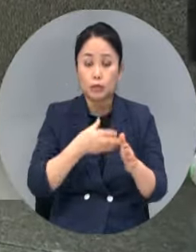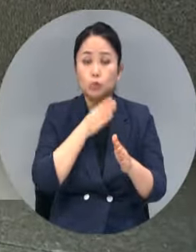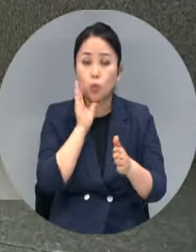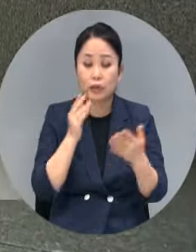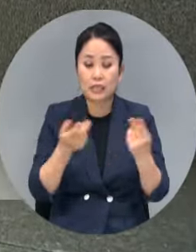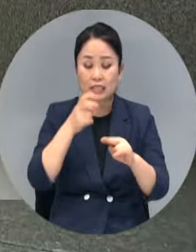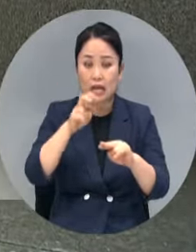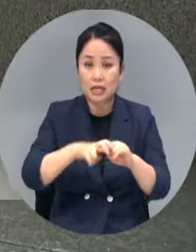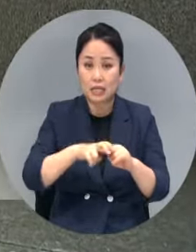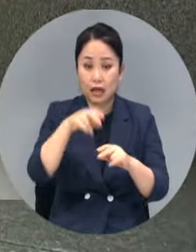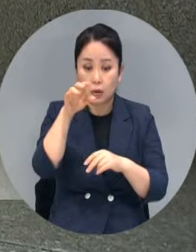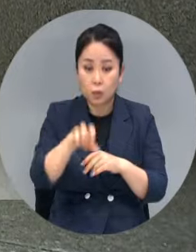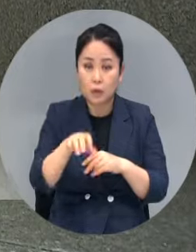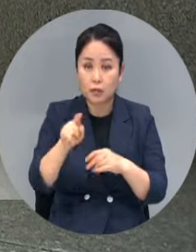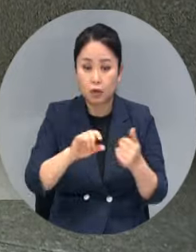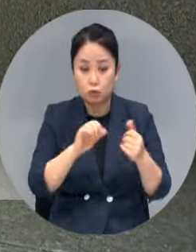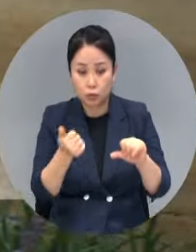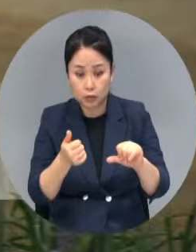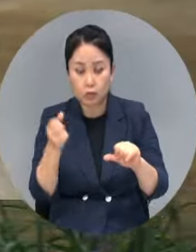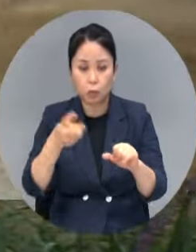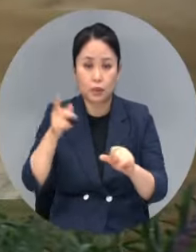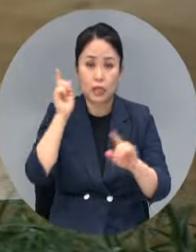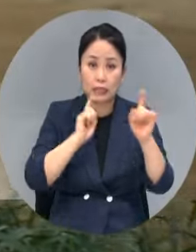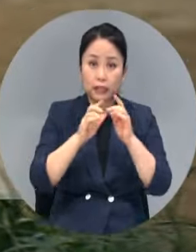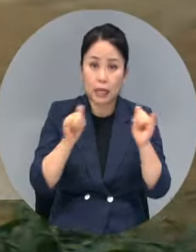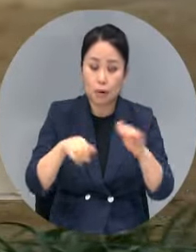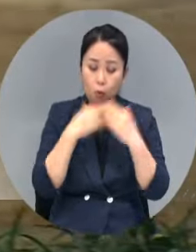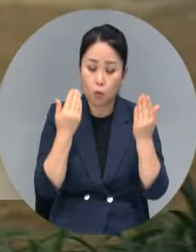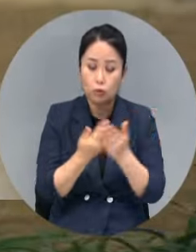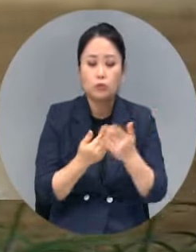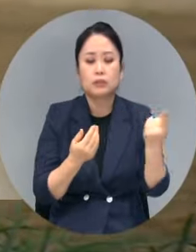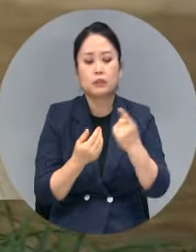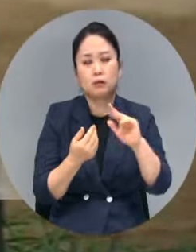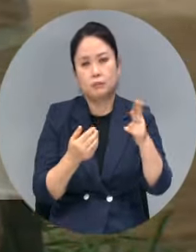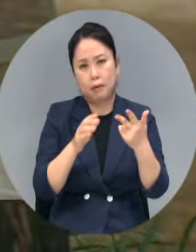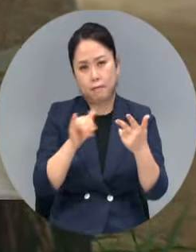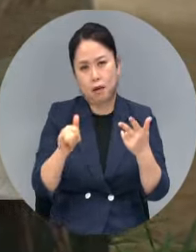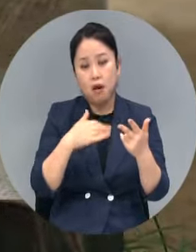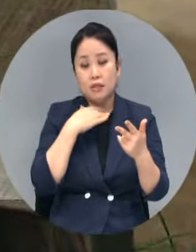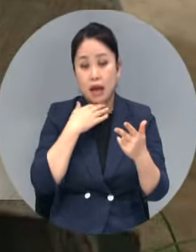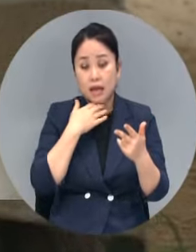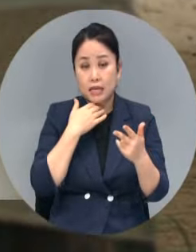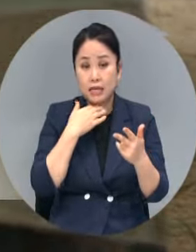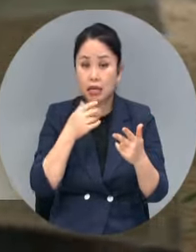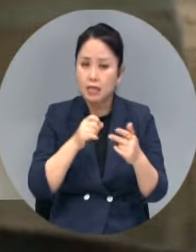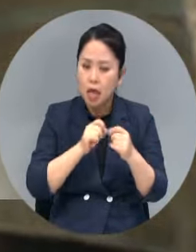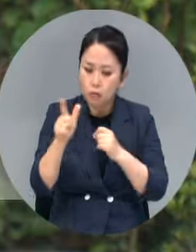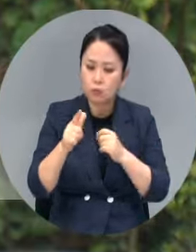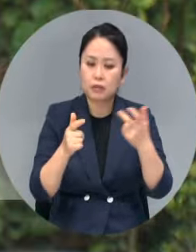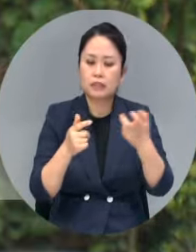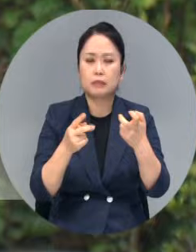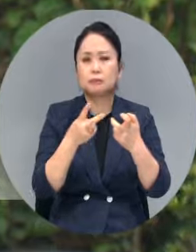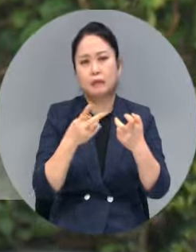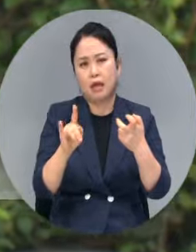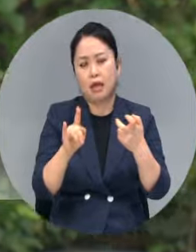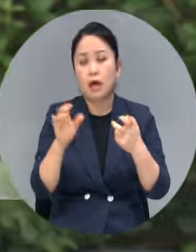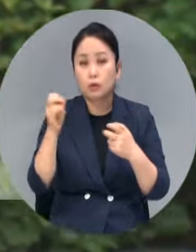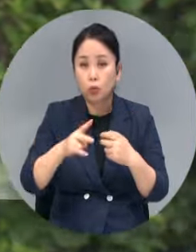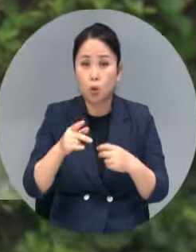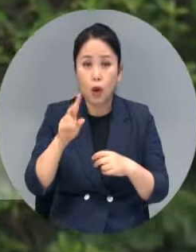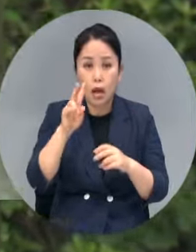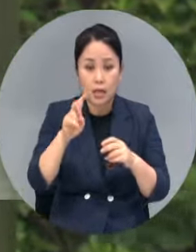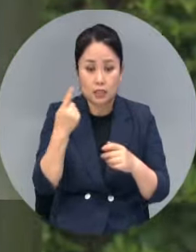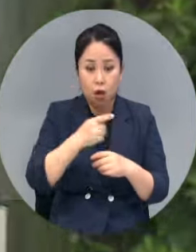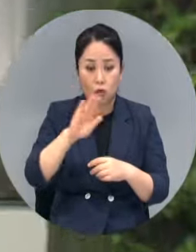일터에서 숨지거나 다친 사람은 모두 1700여명 70대 이상이 절반 이상이고 28년생 100살